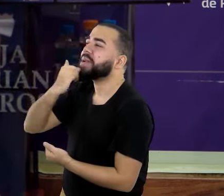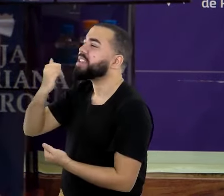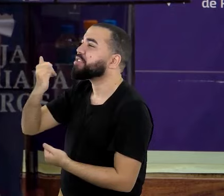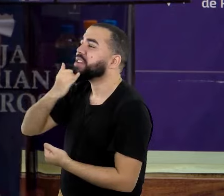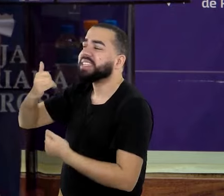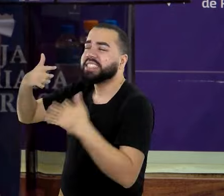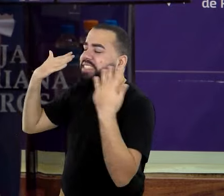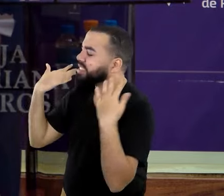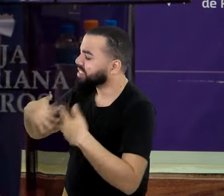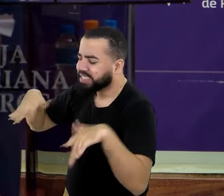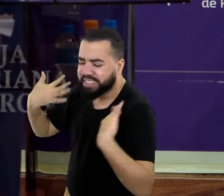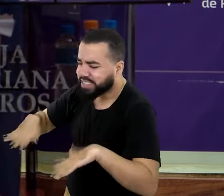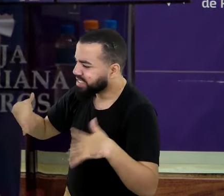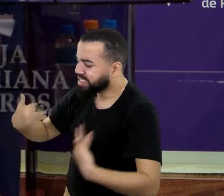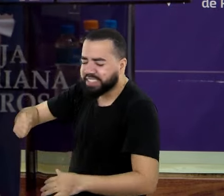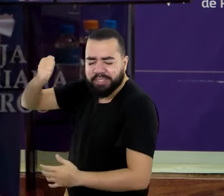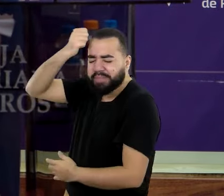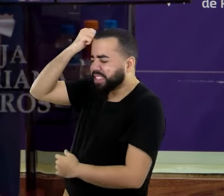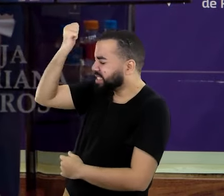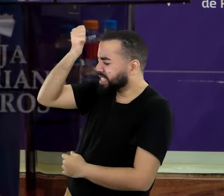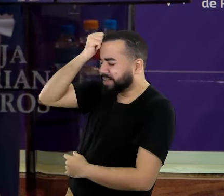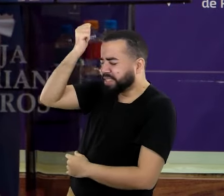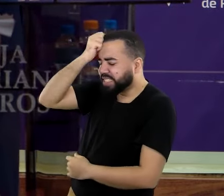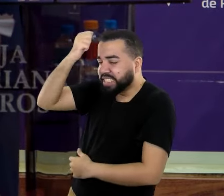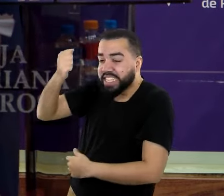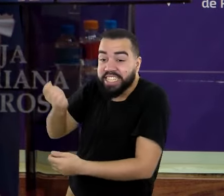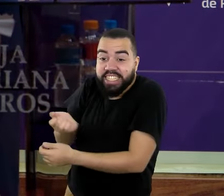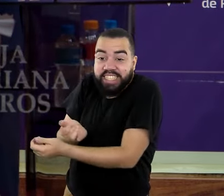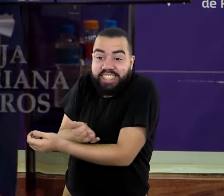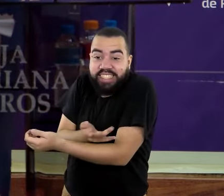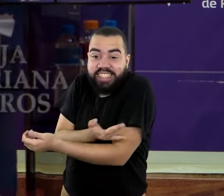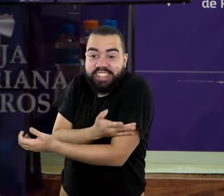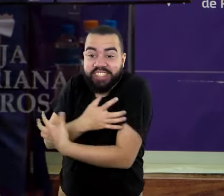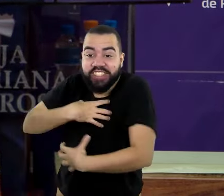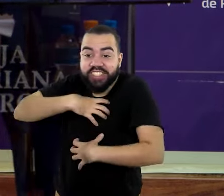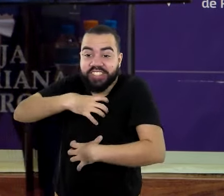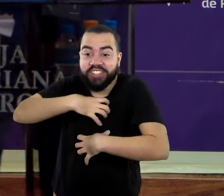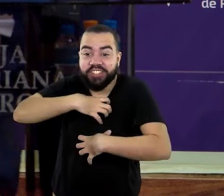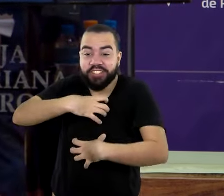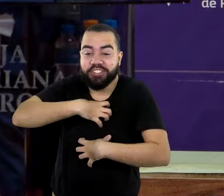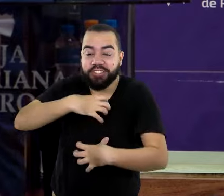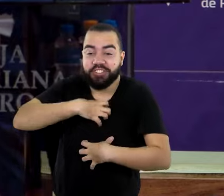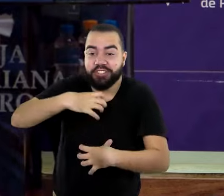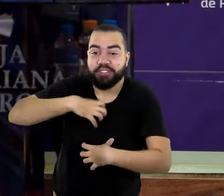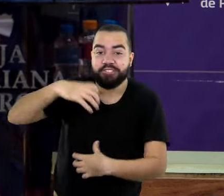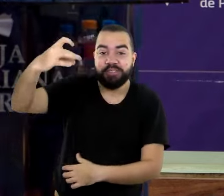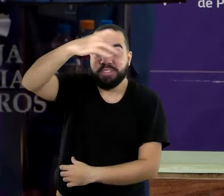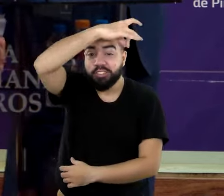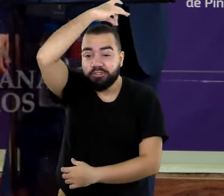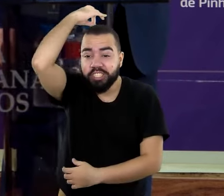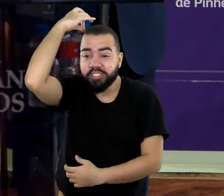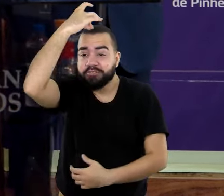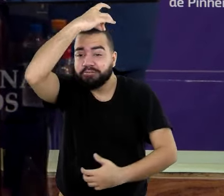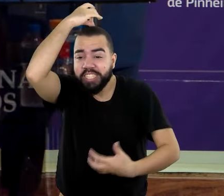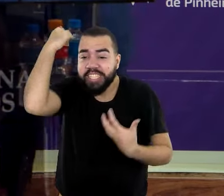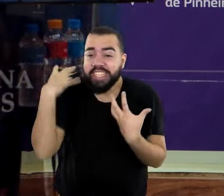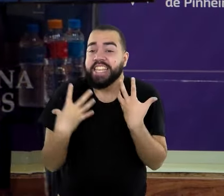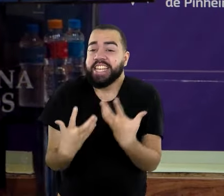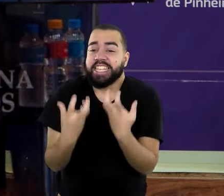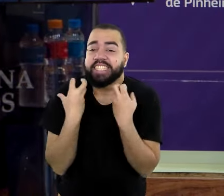ela confessava e estava se arrependendo, ela sentiu o Espírito Santo. 성령의 불을 받았습니다. E recebeu o Espírito